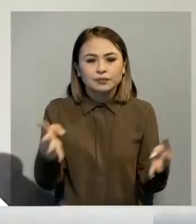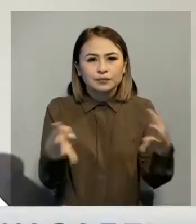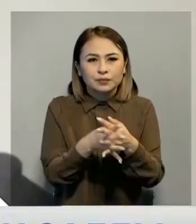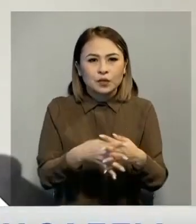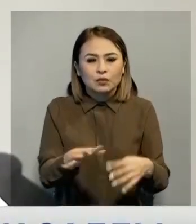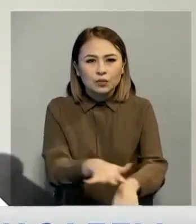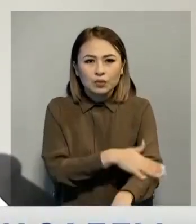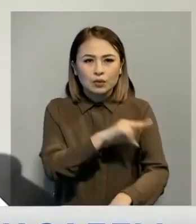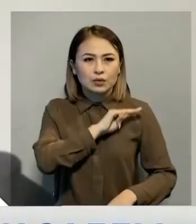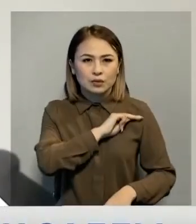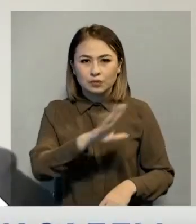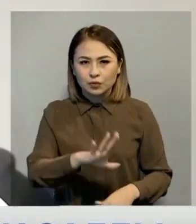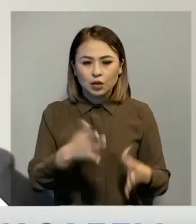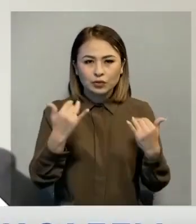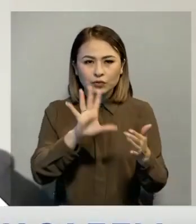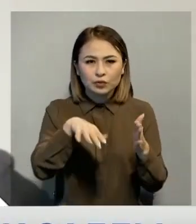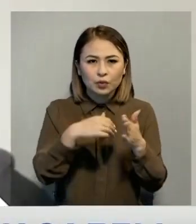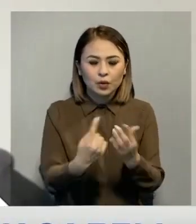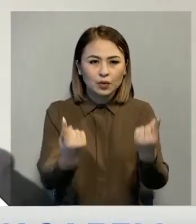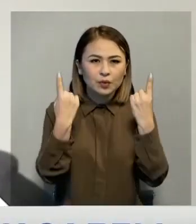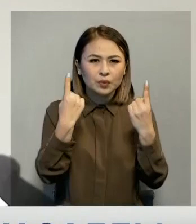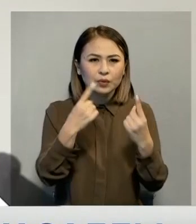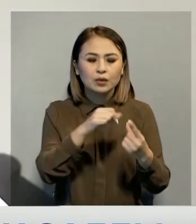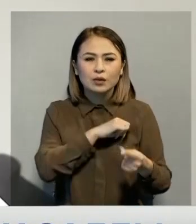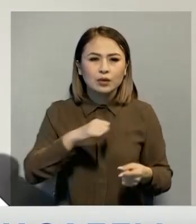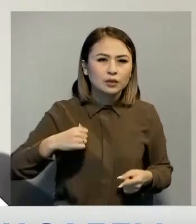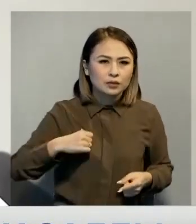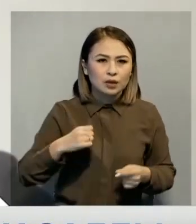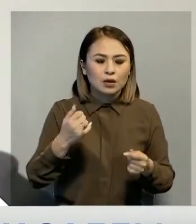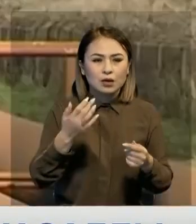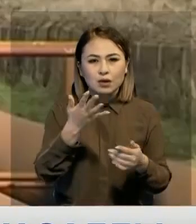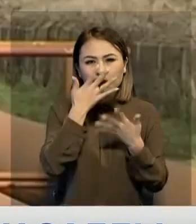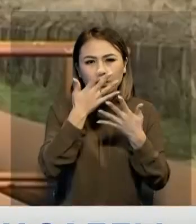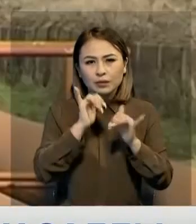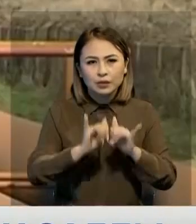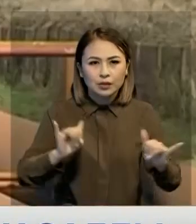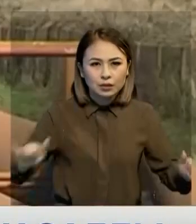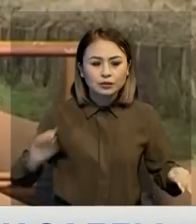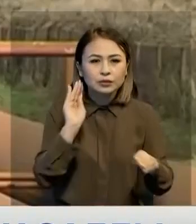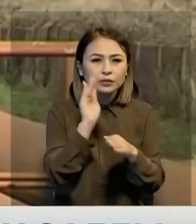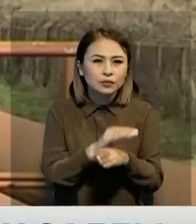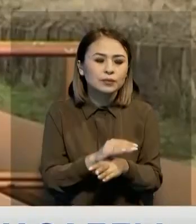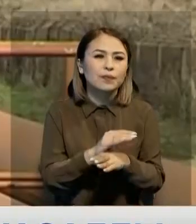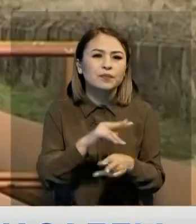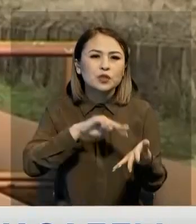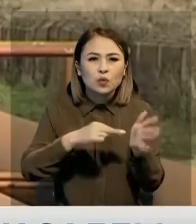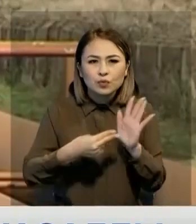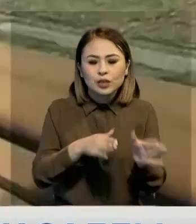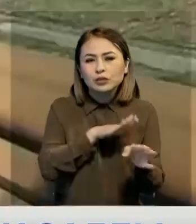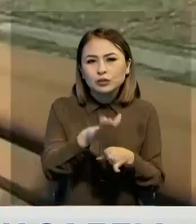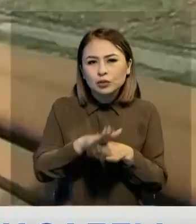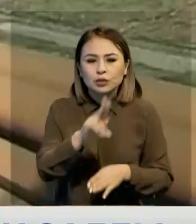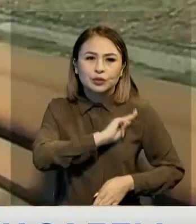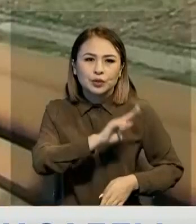уақыт жұмыс істемей жатқанын тіркедік. Орасан зор мөлшердегі газ ауаға таралады. Көптеген елде кеніштердегі жоспарлы жөндеу